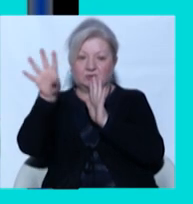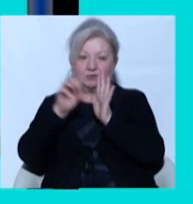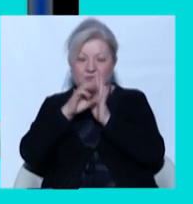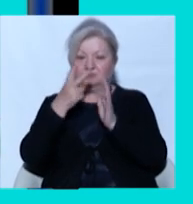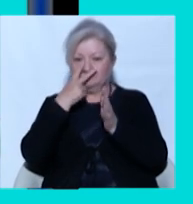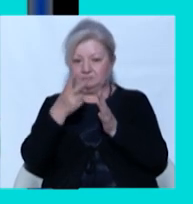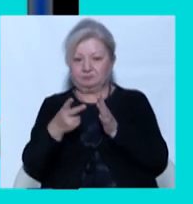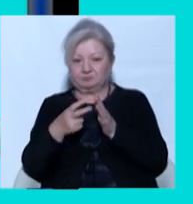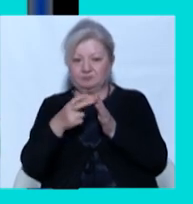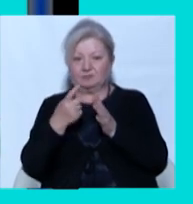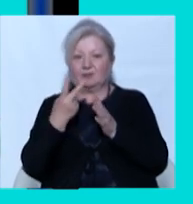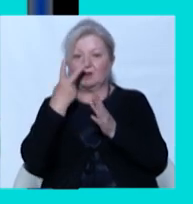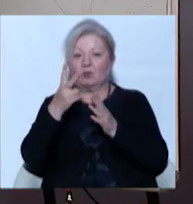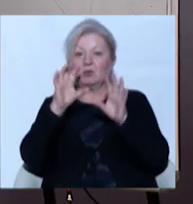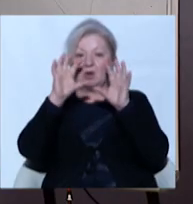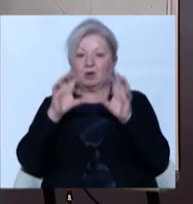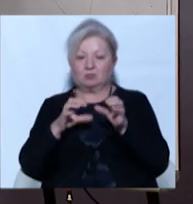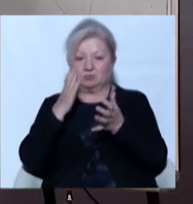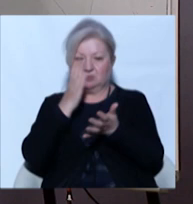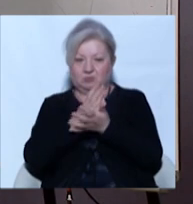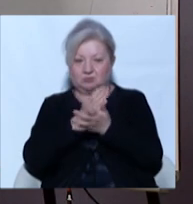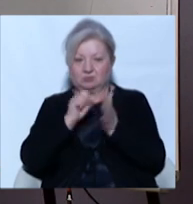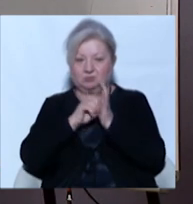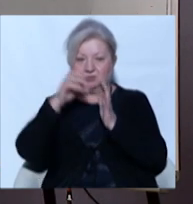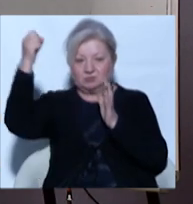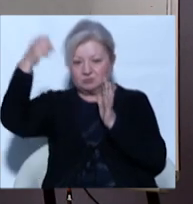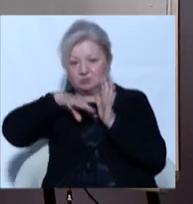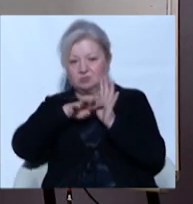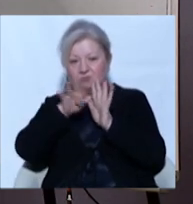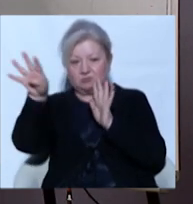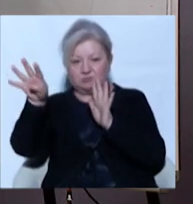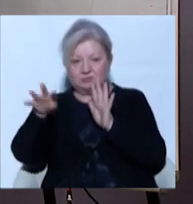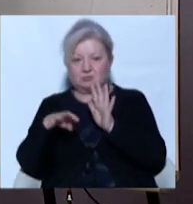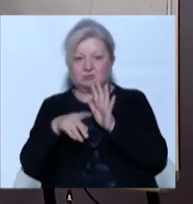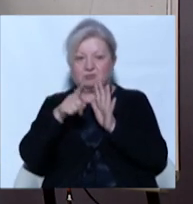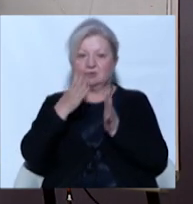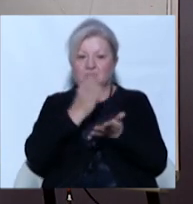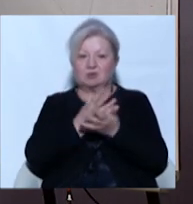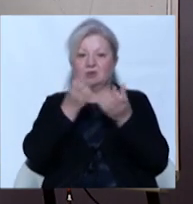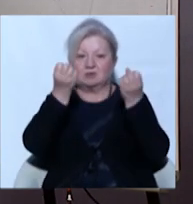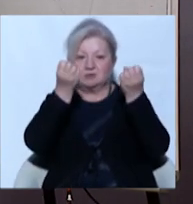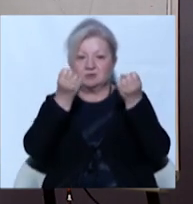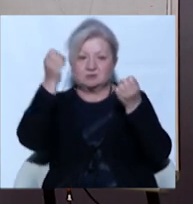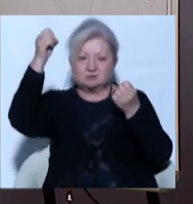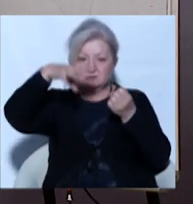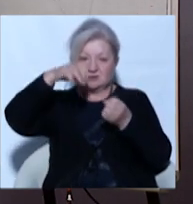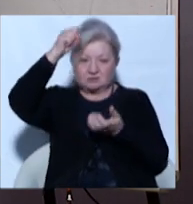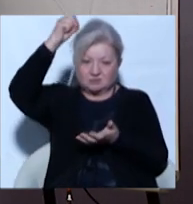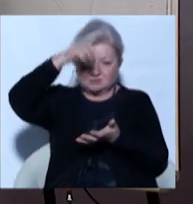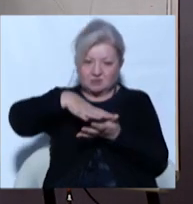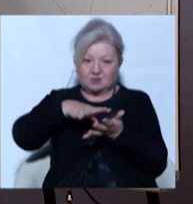თემასთან დაკავშირებით თქვათ ორი სიტყვა. ორი კანონი არსებობს არეკლას რაც ეხება. ეს არის